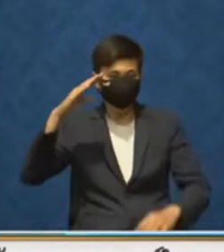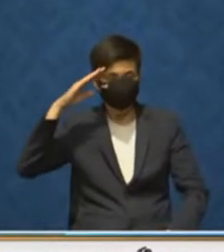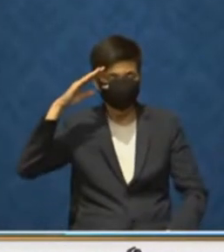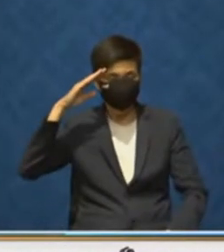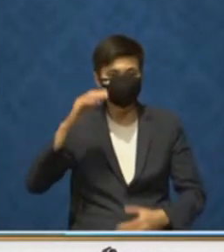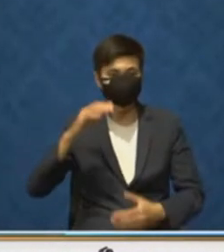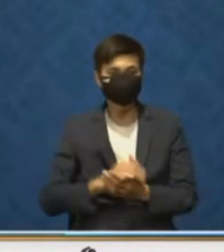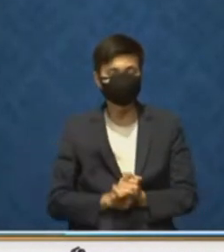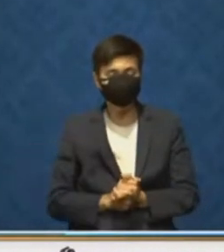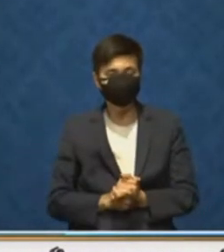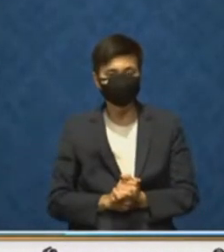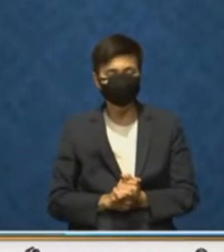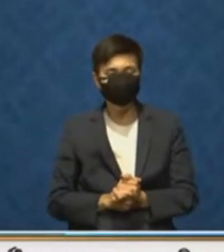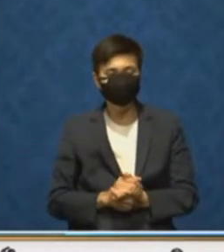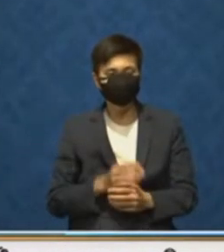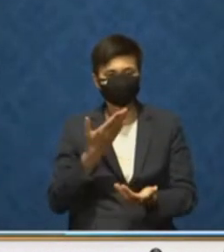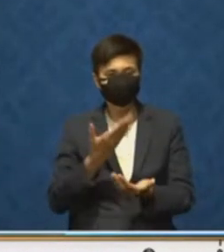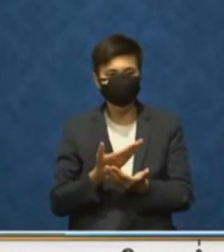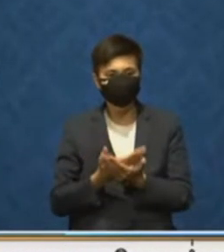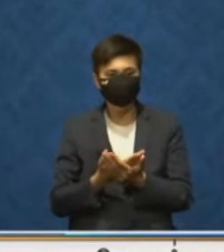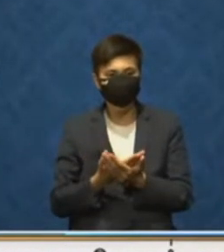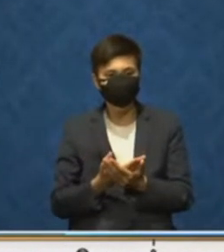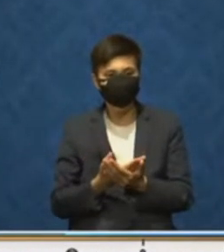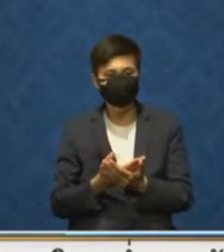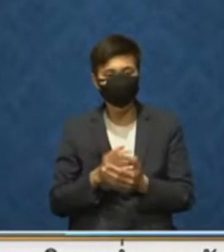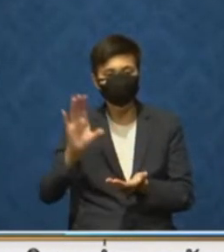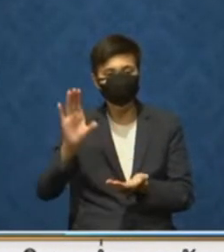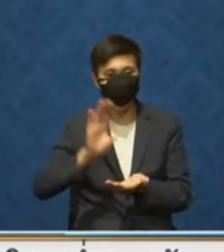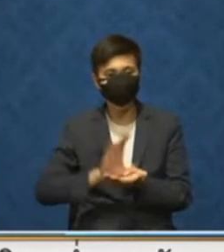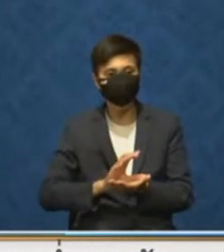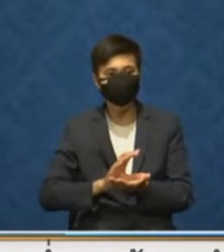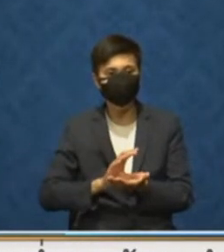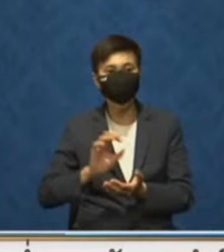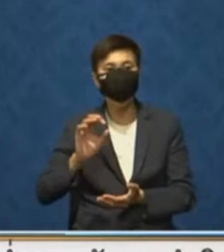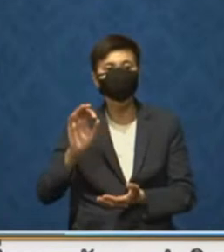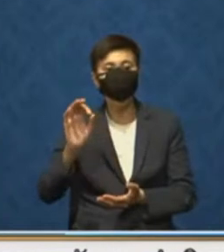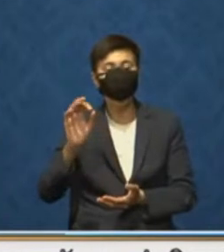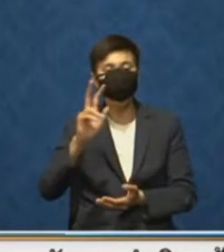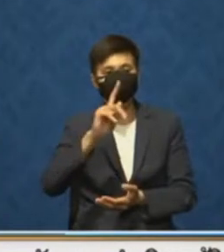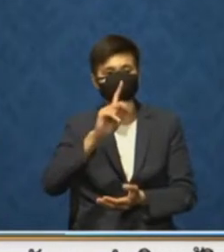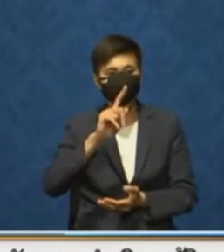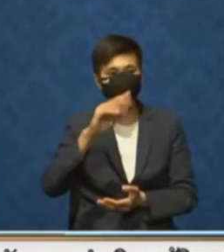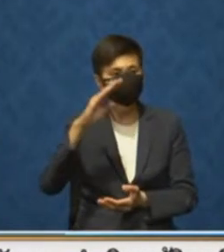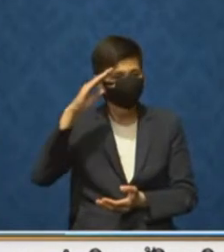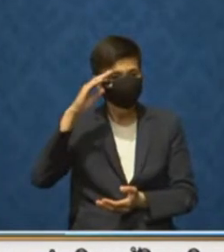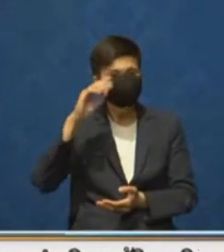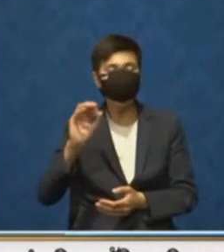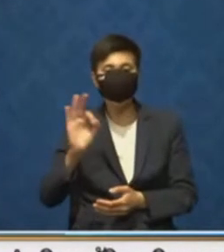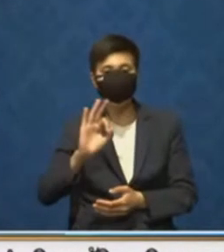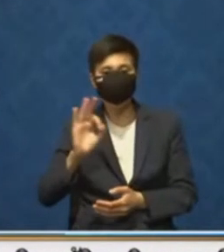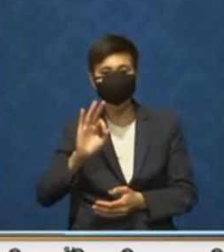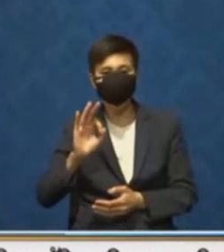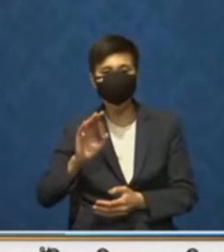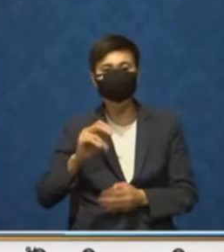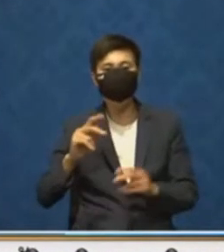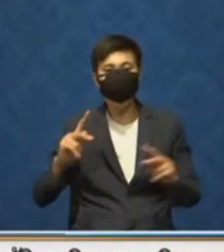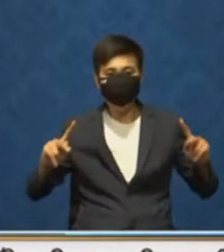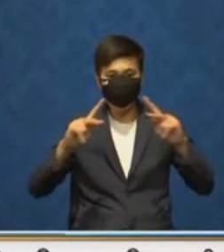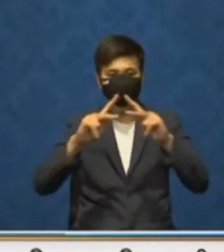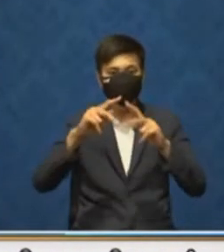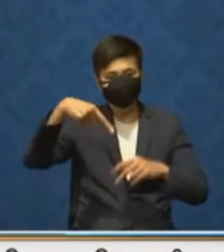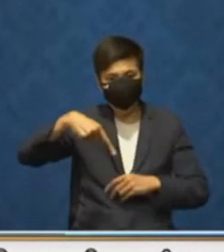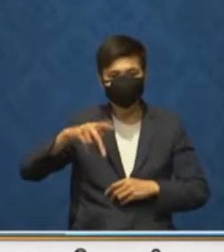ประมาณทหารสีฟ้างบประมาณกระทรวงพัฒนามีความมั่นคงของมนุษย์เป็นงานครับ